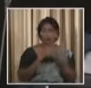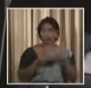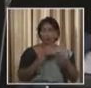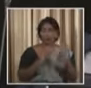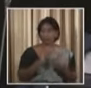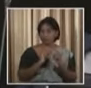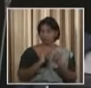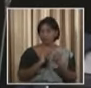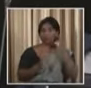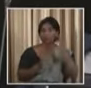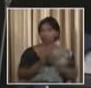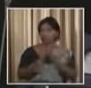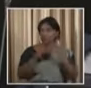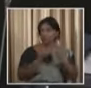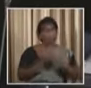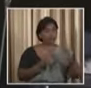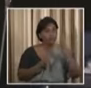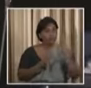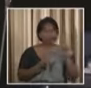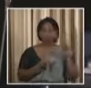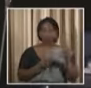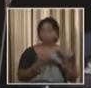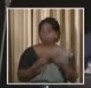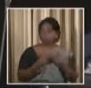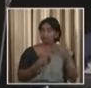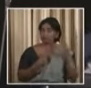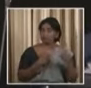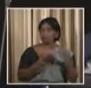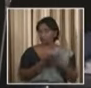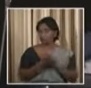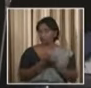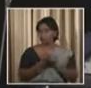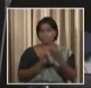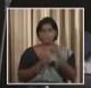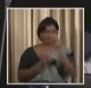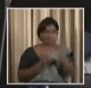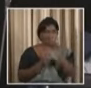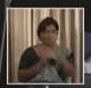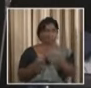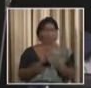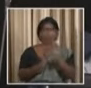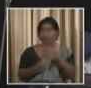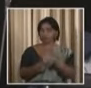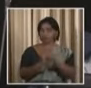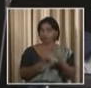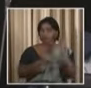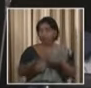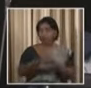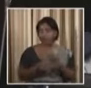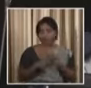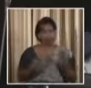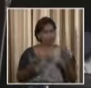තාක්ෂණිකව ලෝකේ හුඟක් දියුණු වෙලා තියෙනවා අපිට ඒකෙන් ප්‍රයෝජනයක් ගන්න බෑ ඒ හොරකම් ඒගොල්ලන්ගේ ප්‍රකාශන දුන්නත් අල්ලන්න ක්‍රමයක්